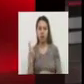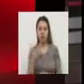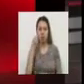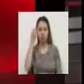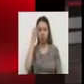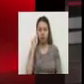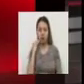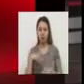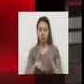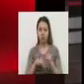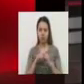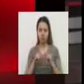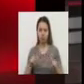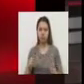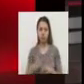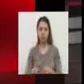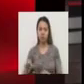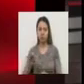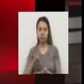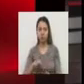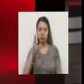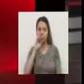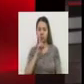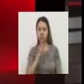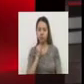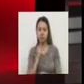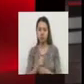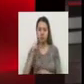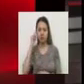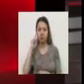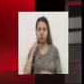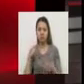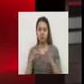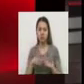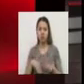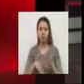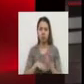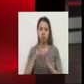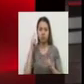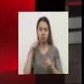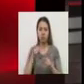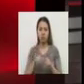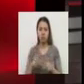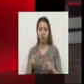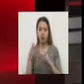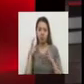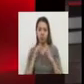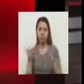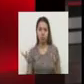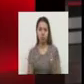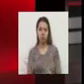білім сапасын арттыру болмақ. Бұл мақсатқа қол жеткізу жолында қазақстандық озық білім беру жүйесін қалыптастыру